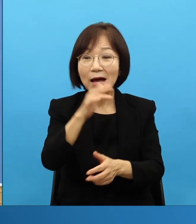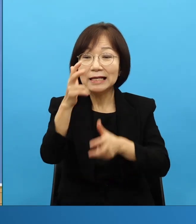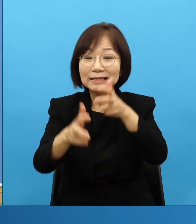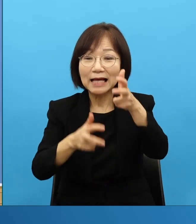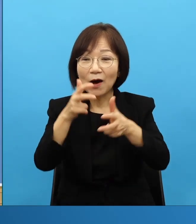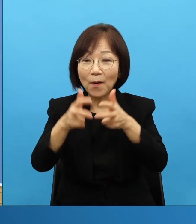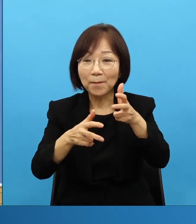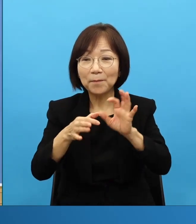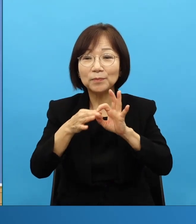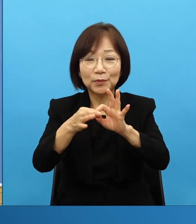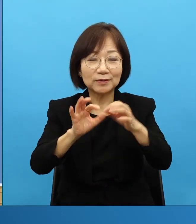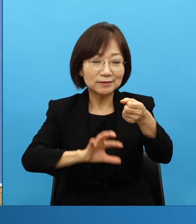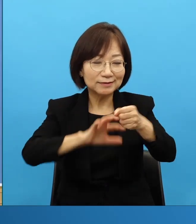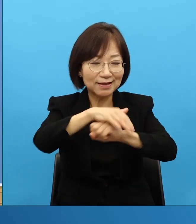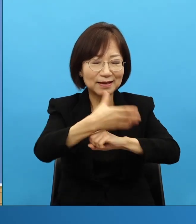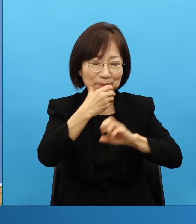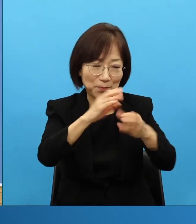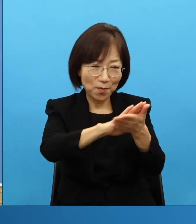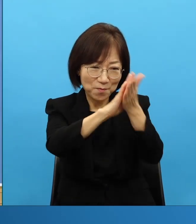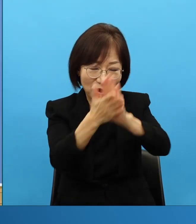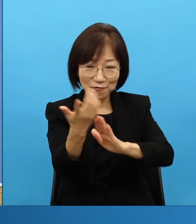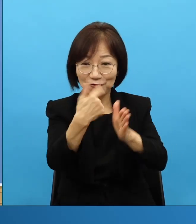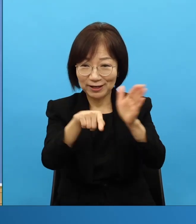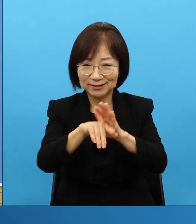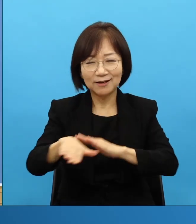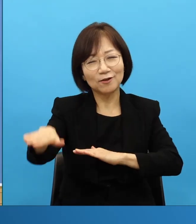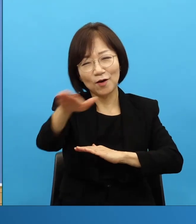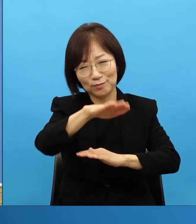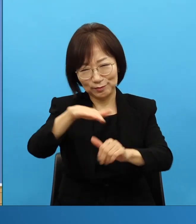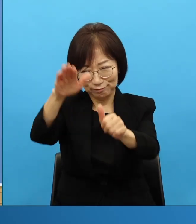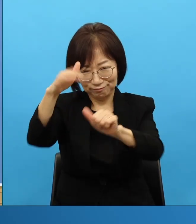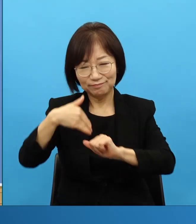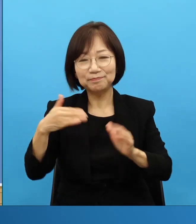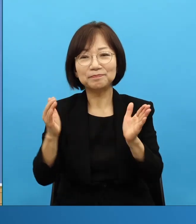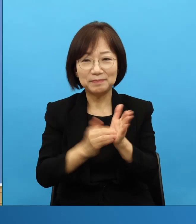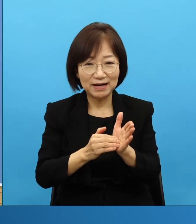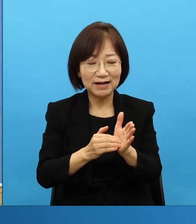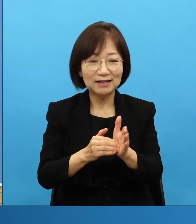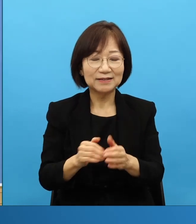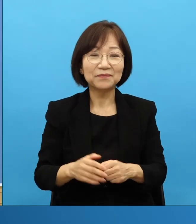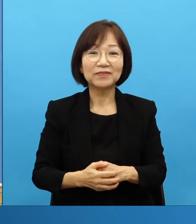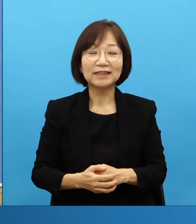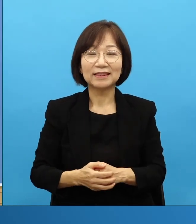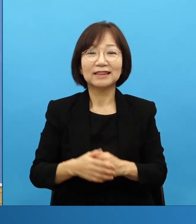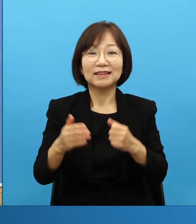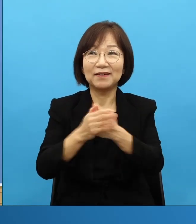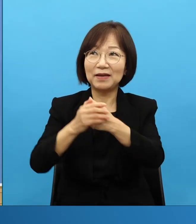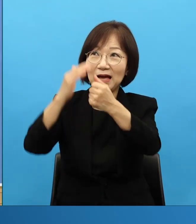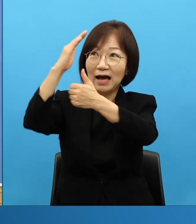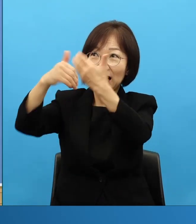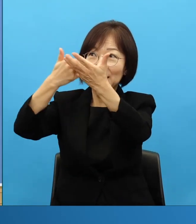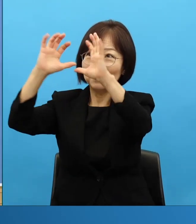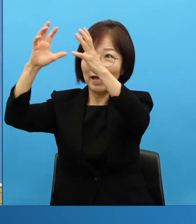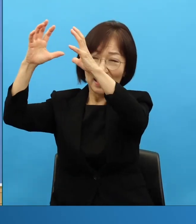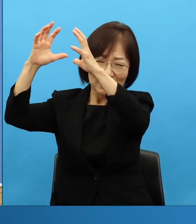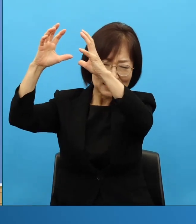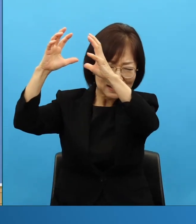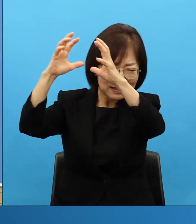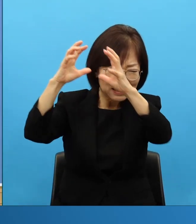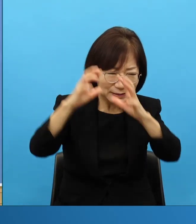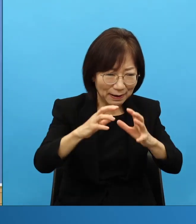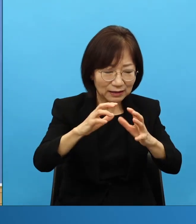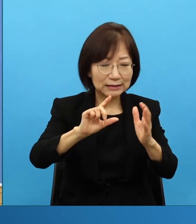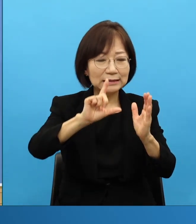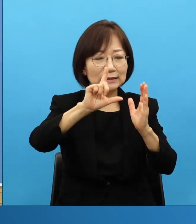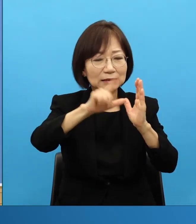has called you to your businesses so that you 답은 can 딱 be used for 하나입니다. world evangelization. 하나님의 나라 임하는 시공간 초월의 축복을 말하는 And 거예요. God has